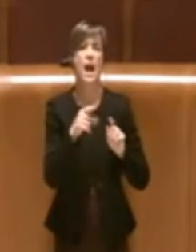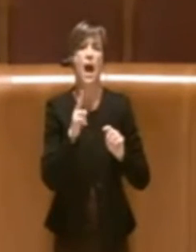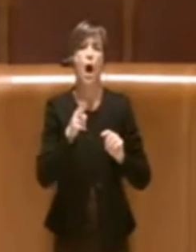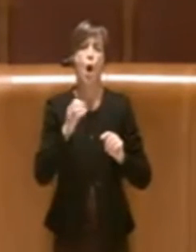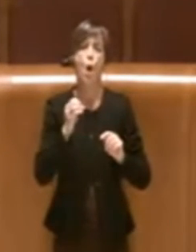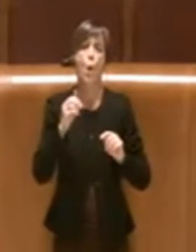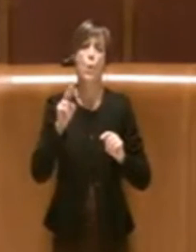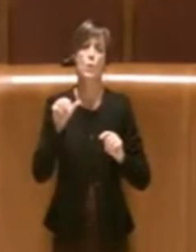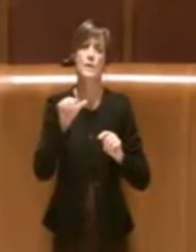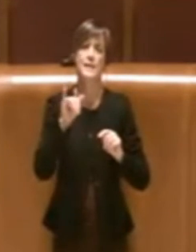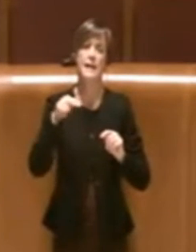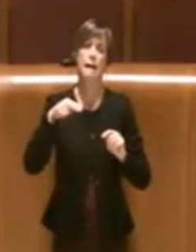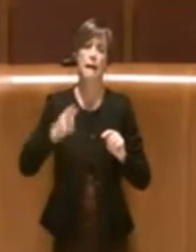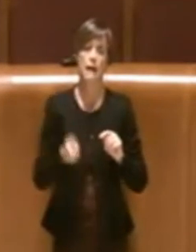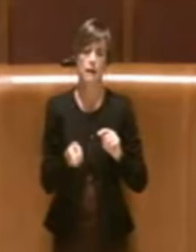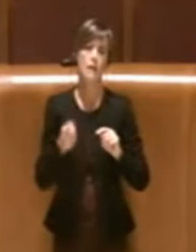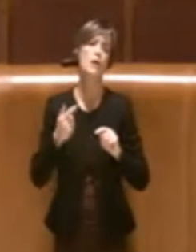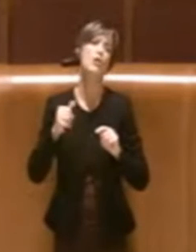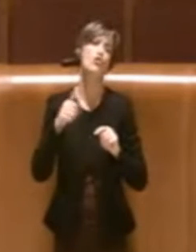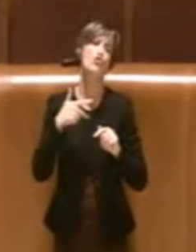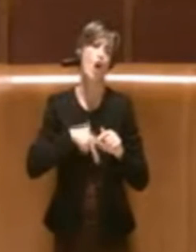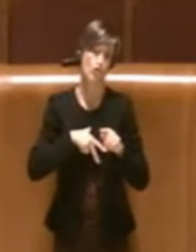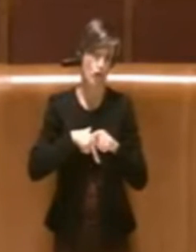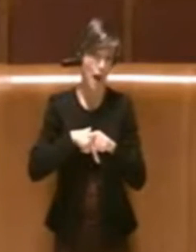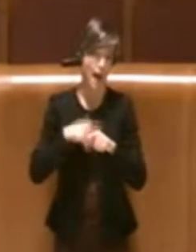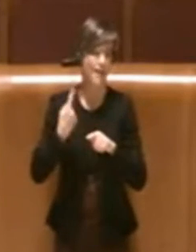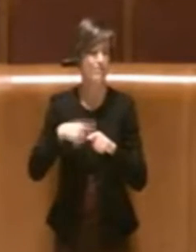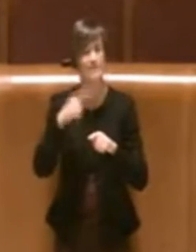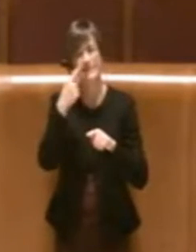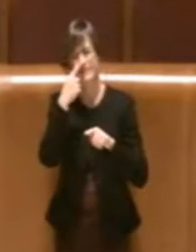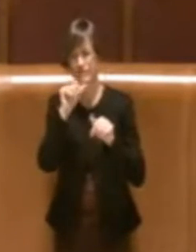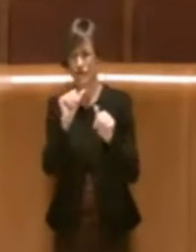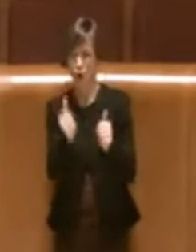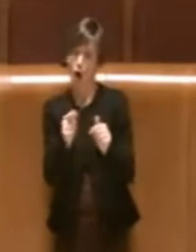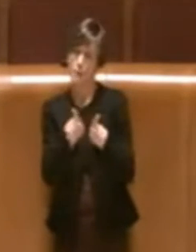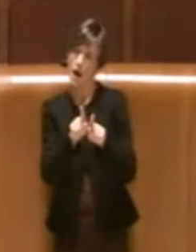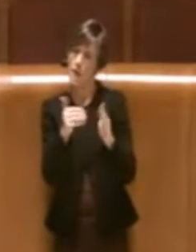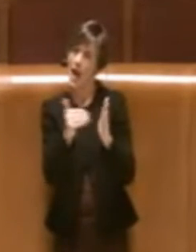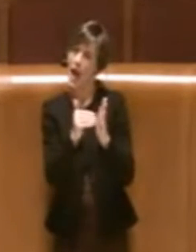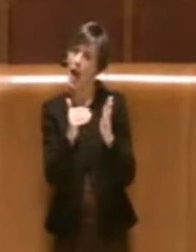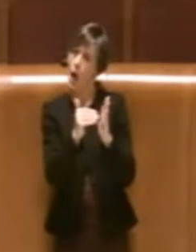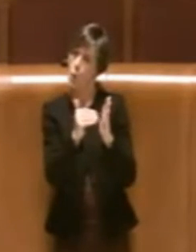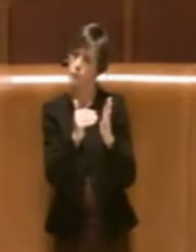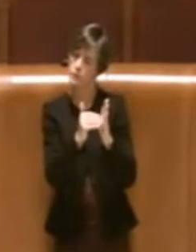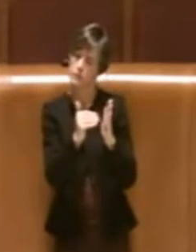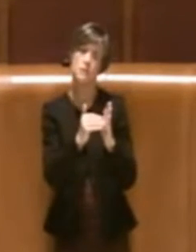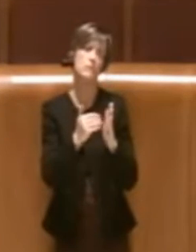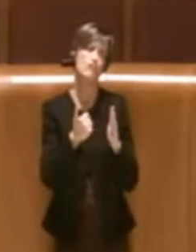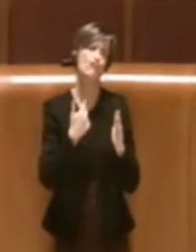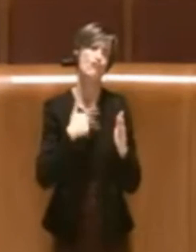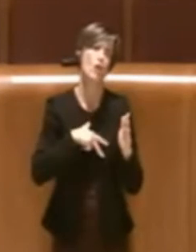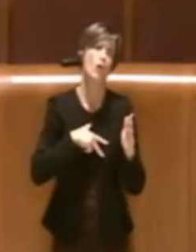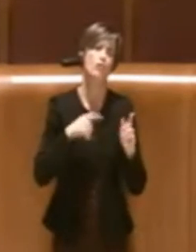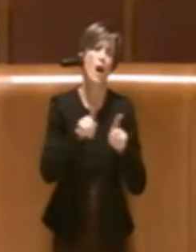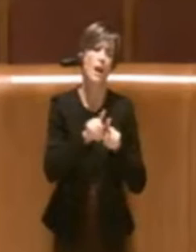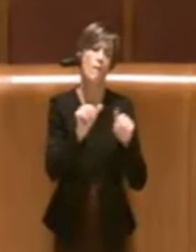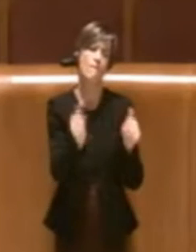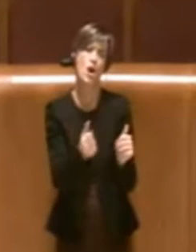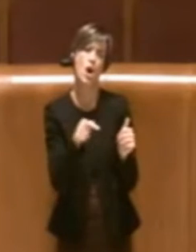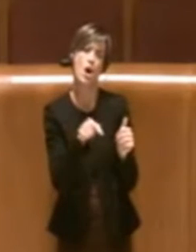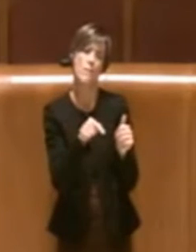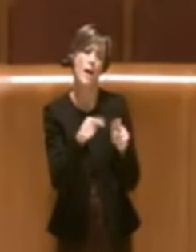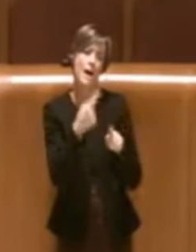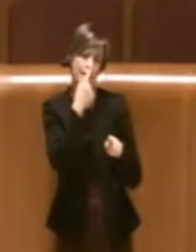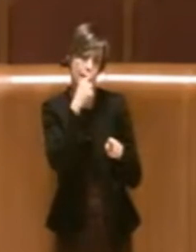che per il particolare tipo di residenzialità che esso prevede, cioè siccome nell'housing ci sono